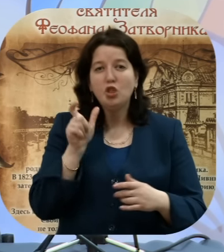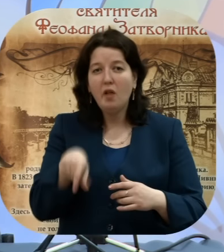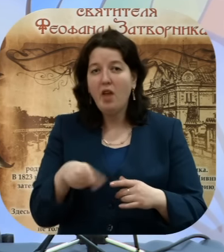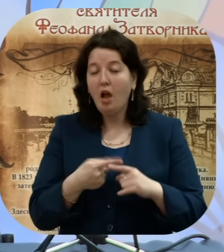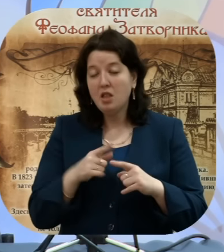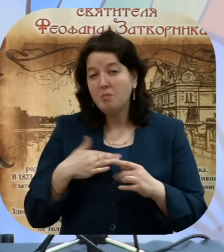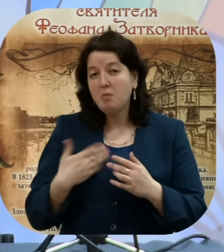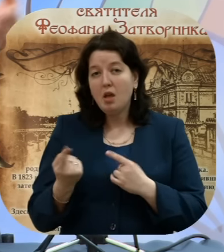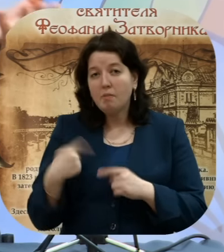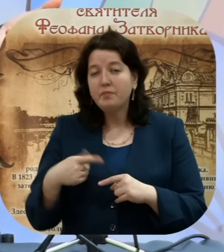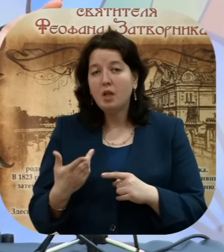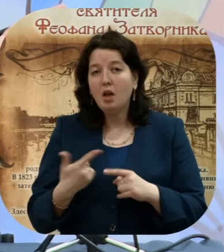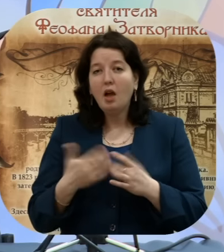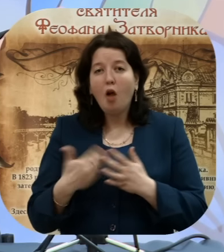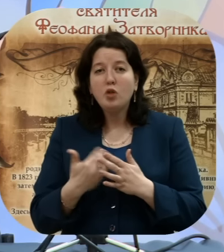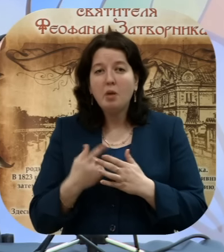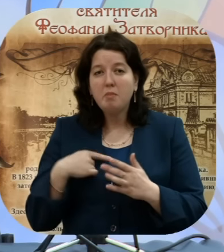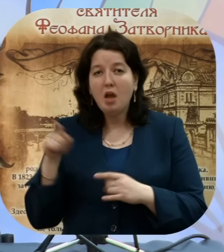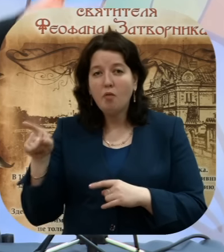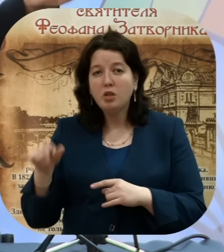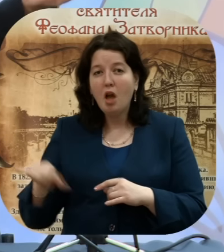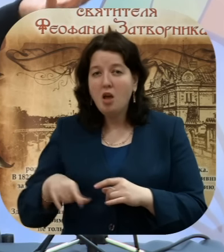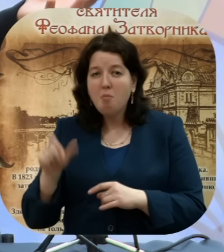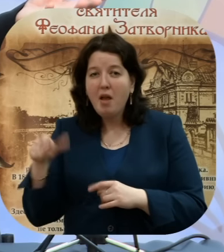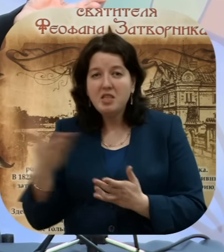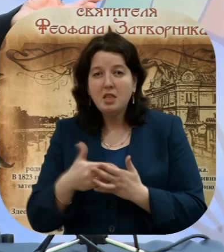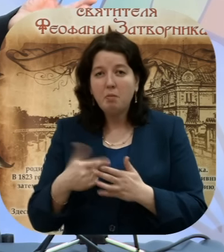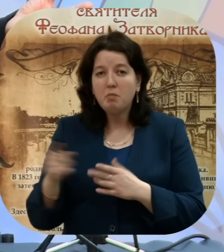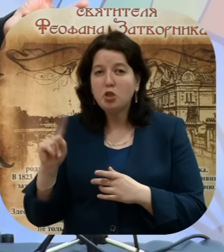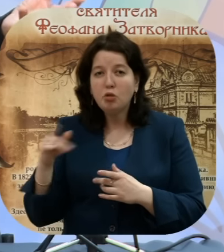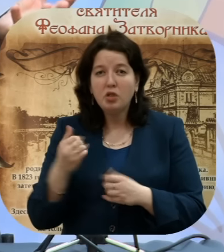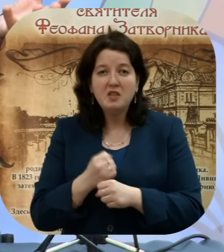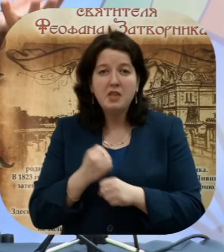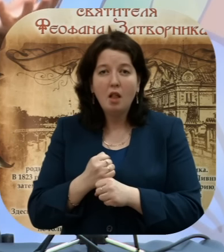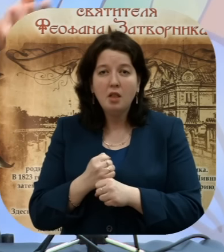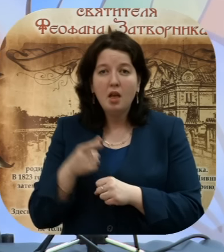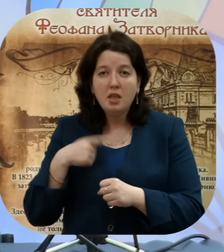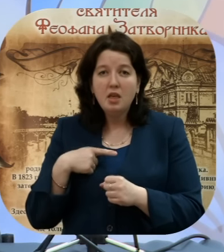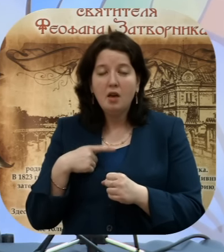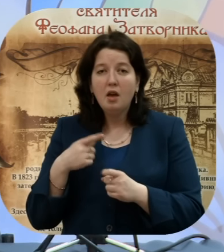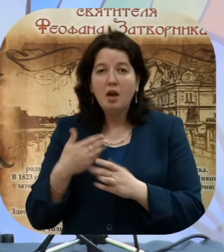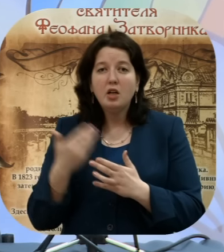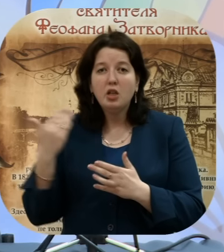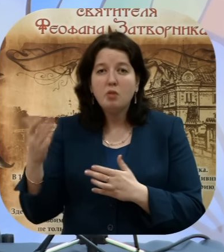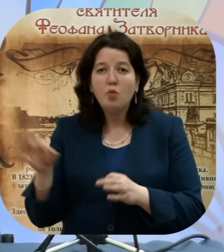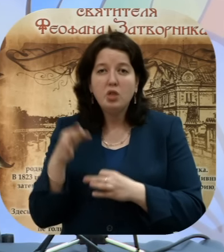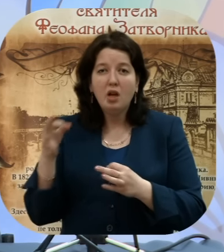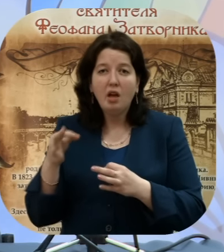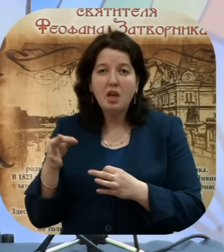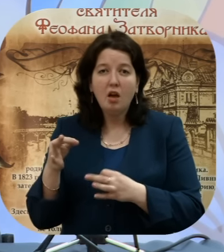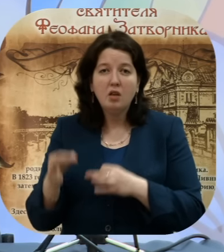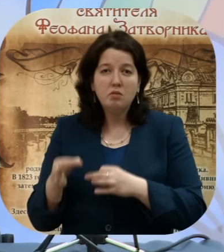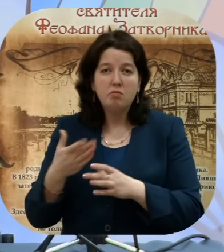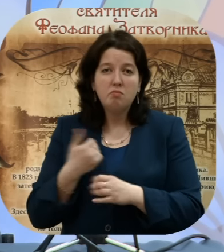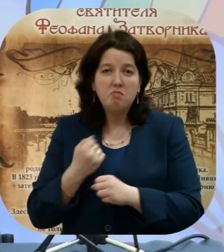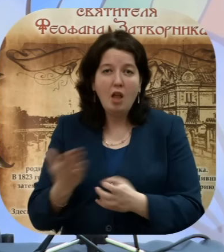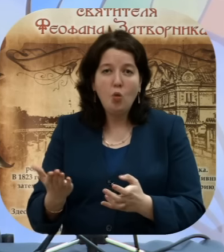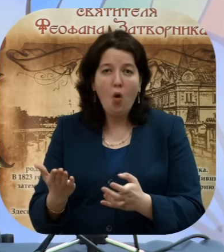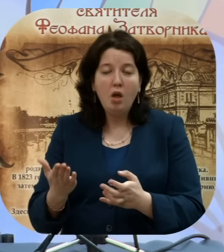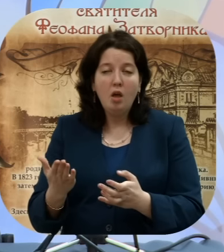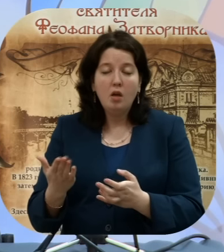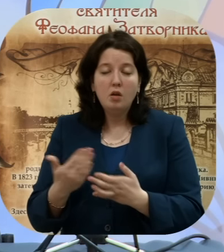навязывает нам. Какой-нибудь там негодяй или бандит чего-то такое творит, и значит, не принимай к нему никаких мер. Что за чепуха такая?